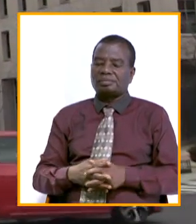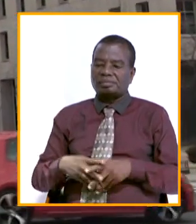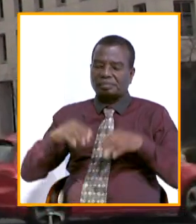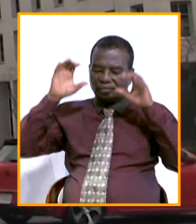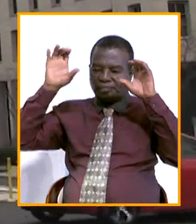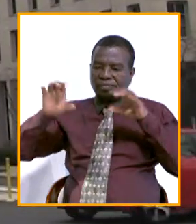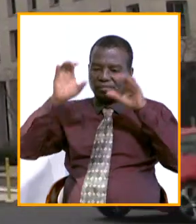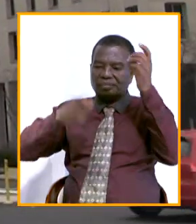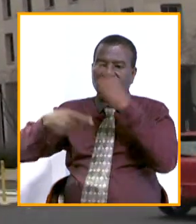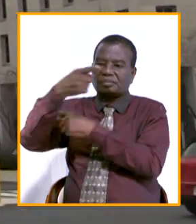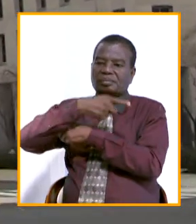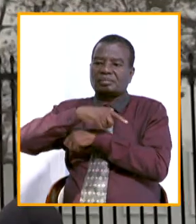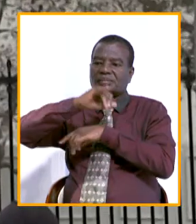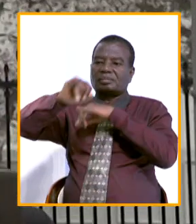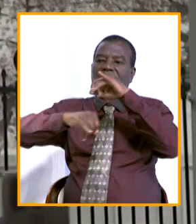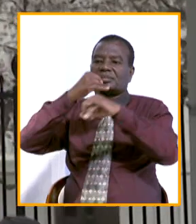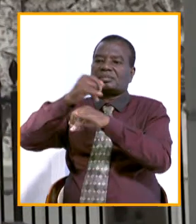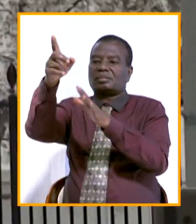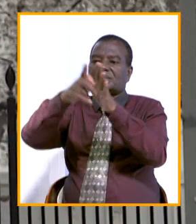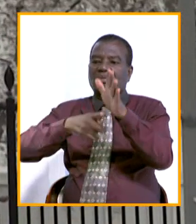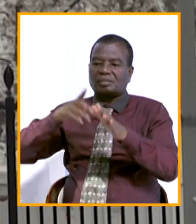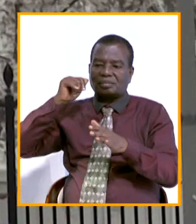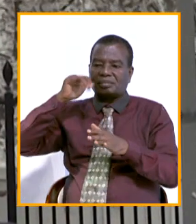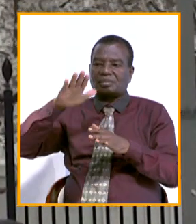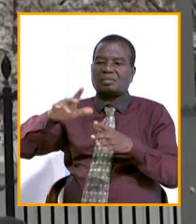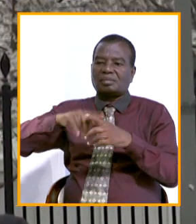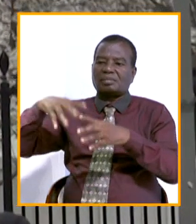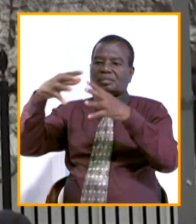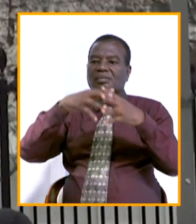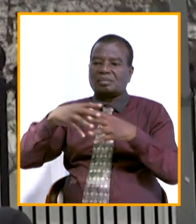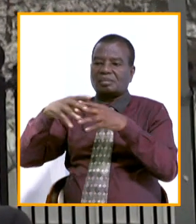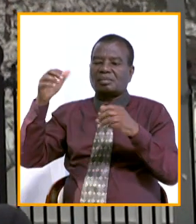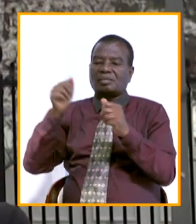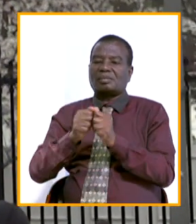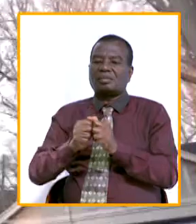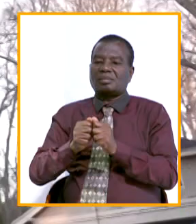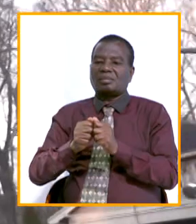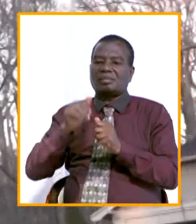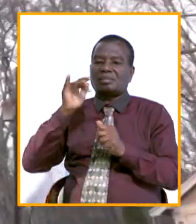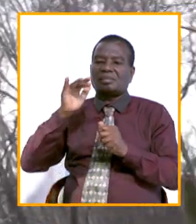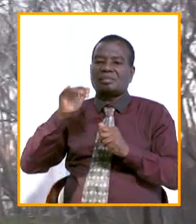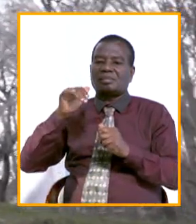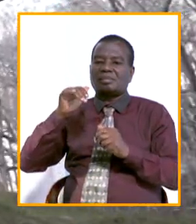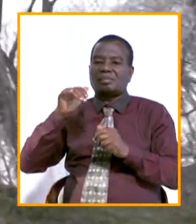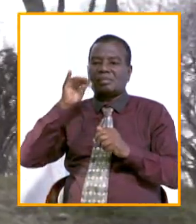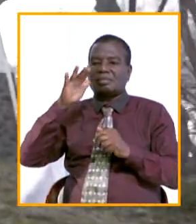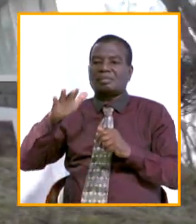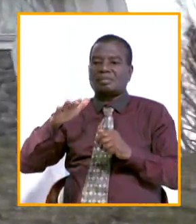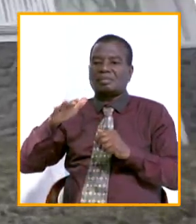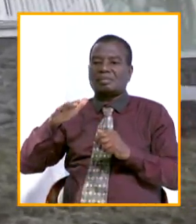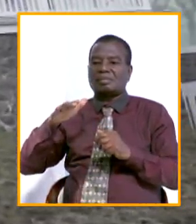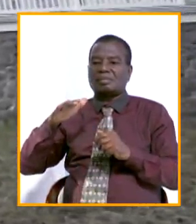Commémoration de la Journée internationale des droits de la femme à Washington, D.C. avec la diaspora féminine ivoirienne aux